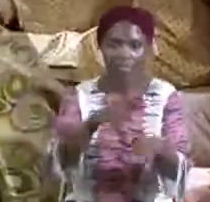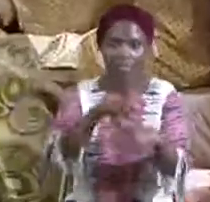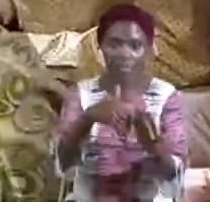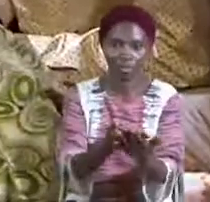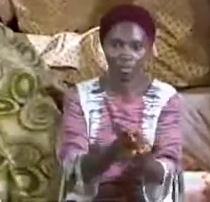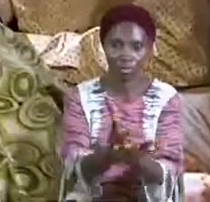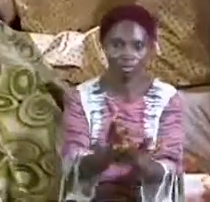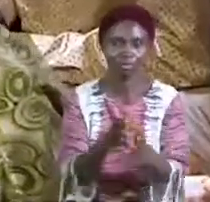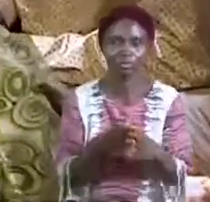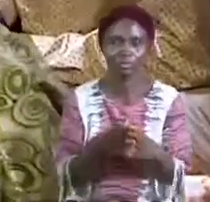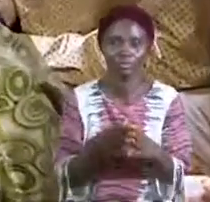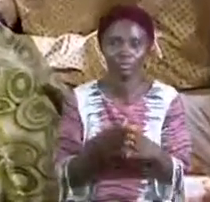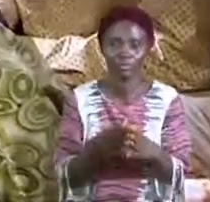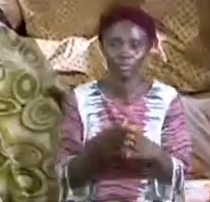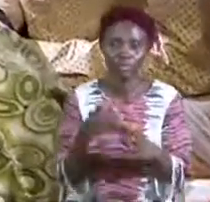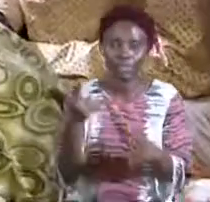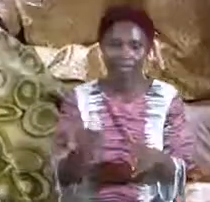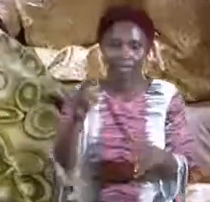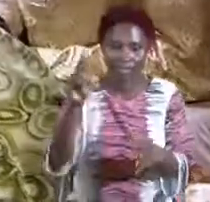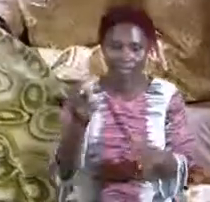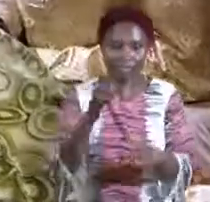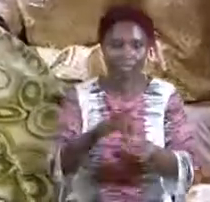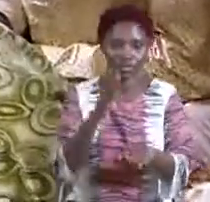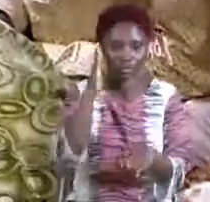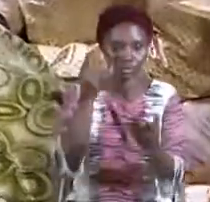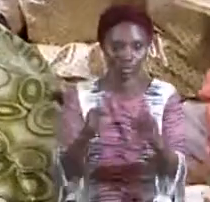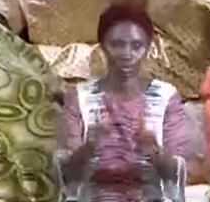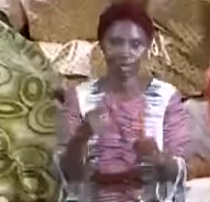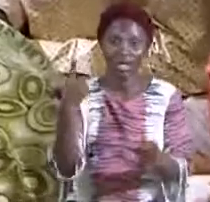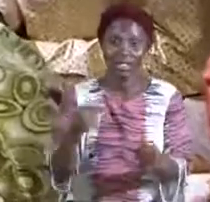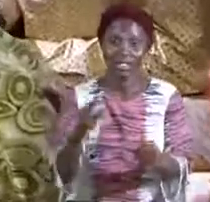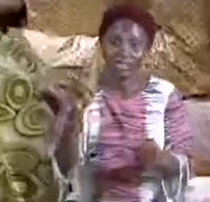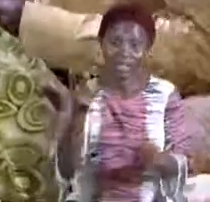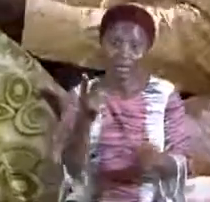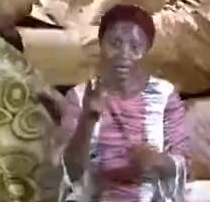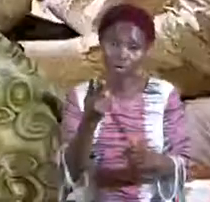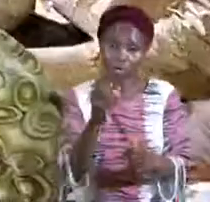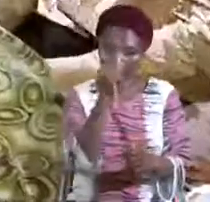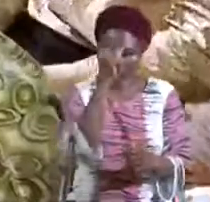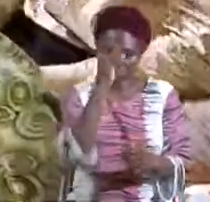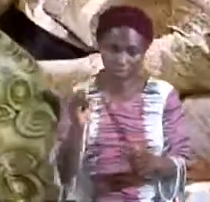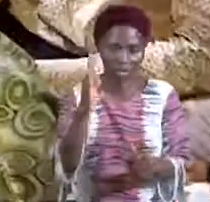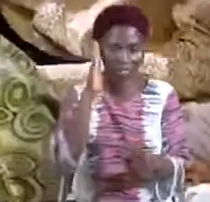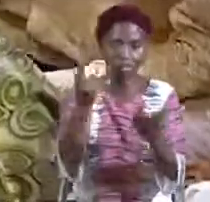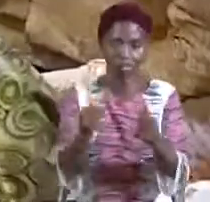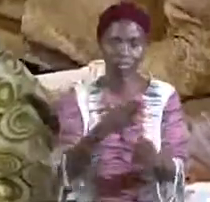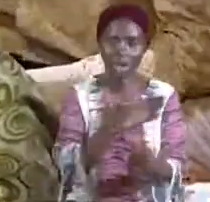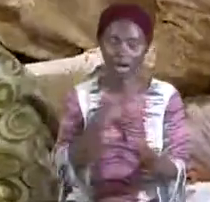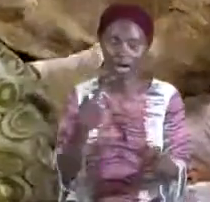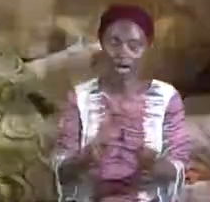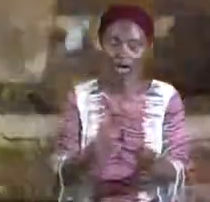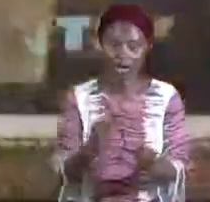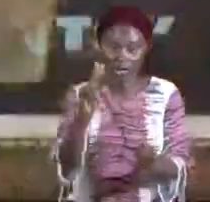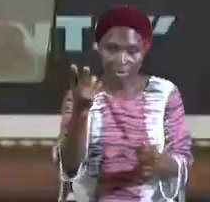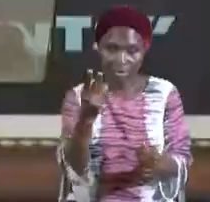vérité. La seconde touche viendra. La seconde illumination viendra. Et la